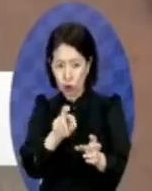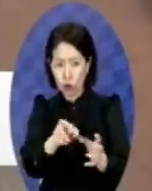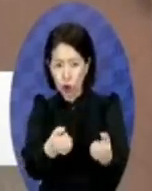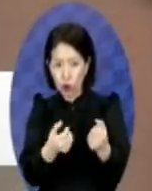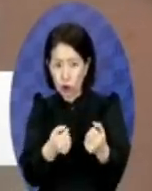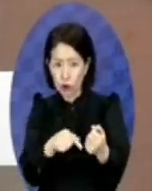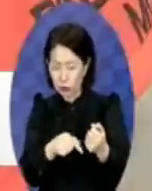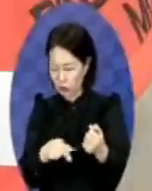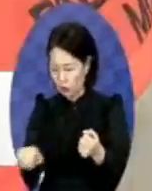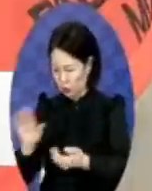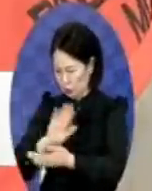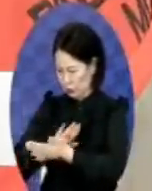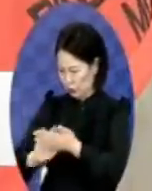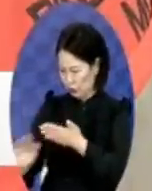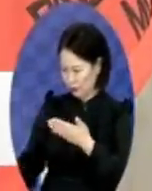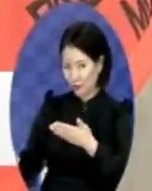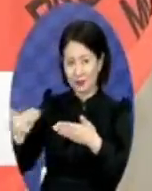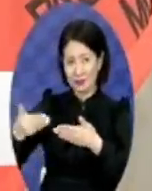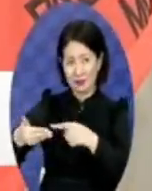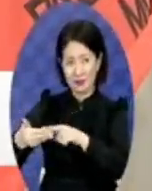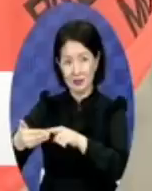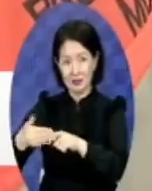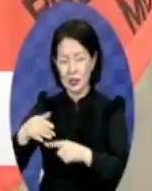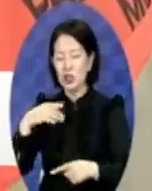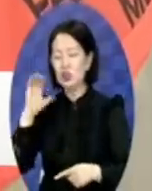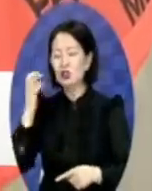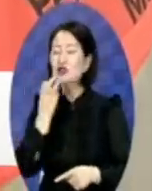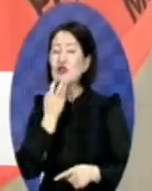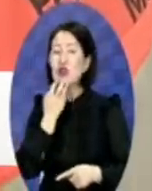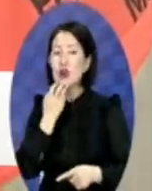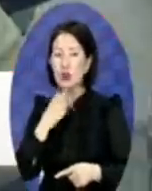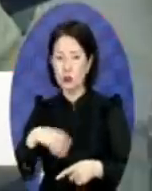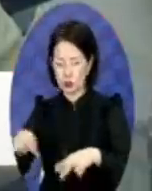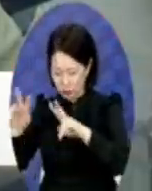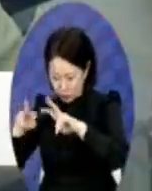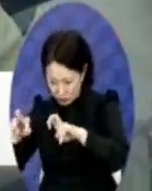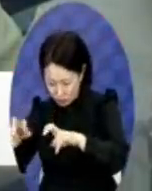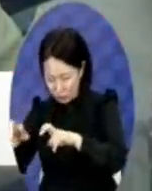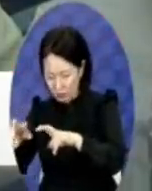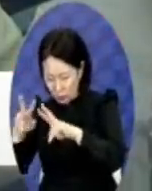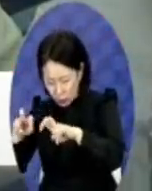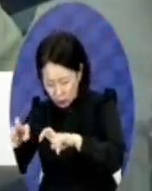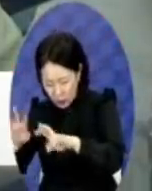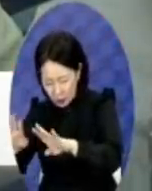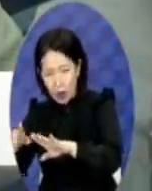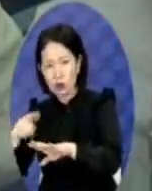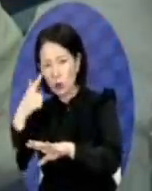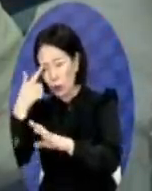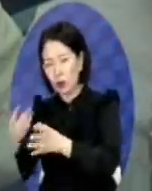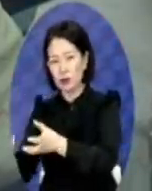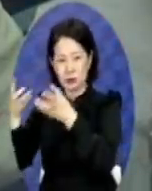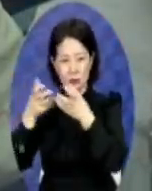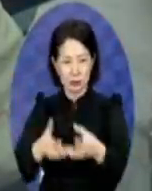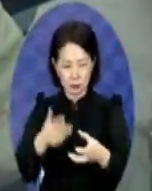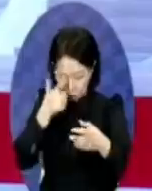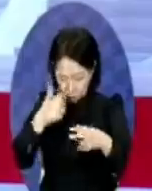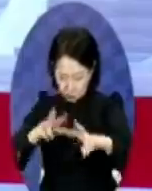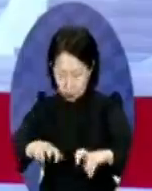төрөл зүйлийг Сөүлийн их сургуулийн палеонтологийн танхимд судлаж байгаад эх орондоо буцаан авчирсан байна.